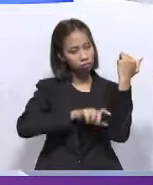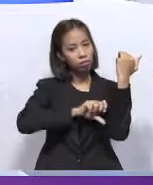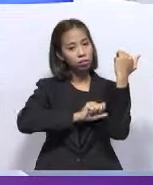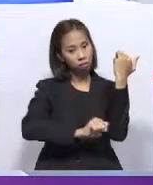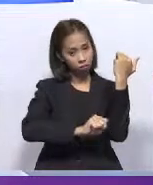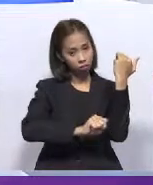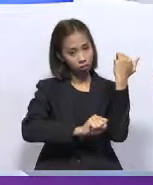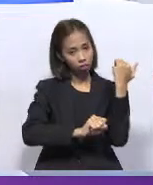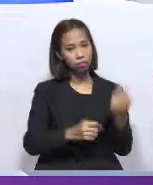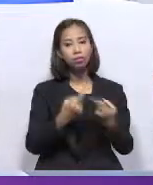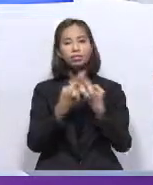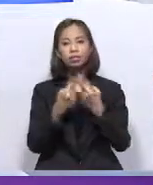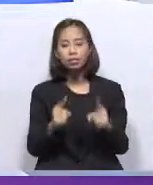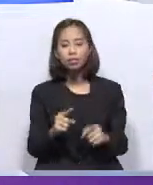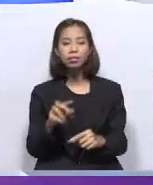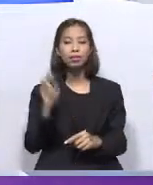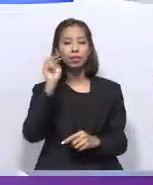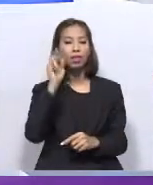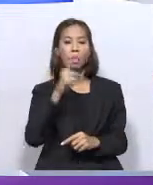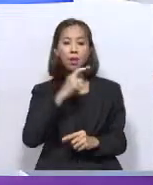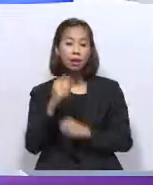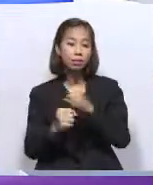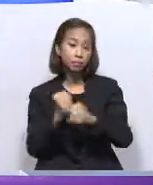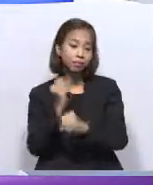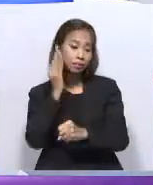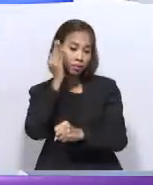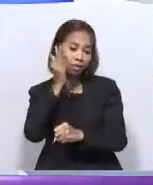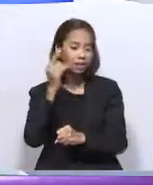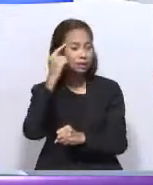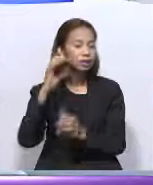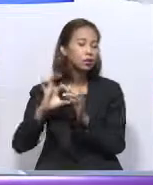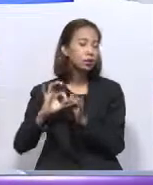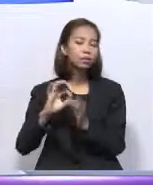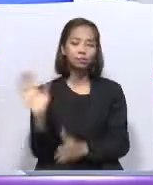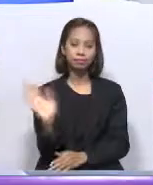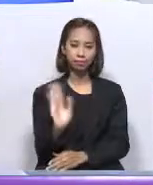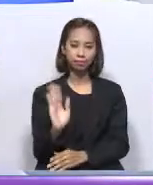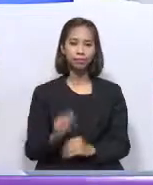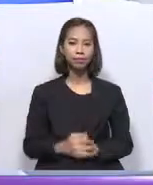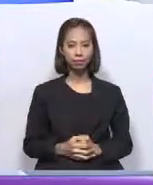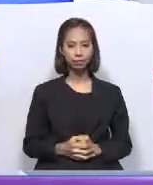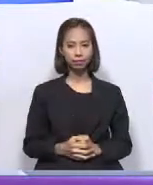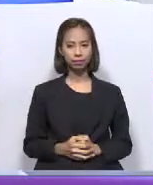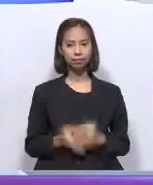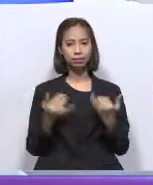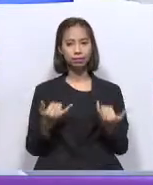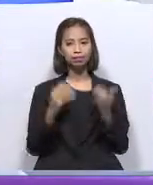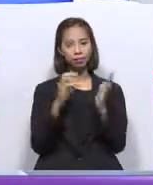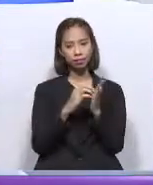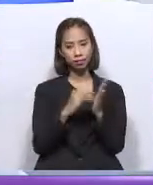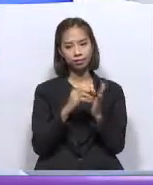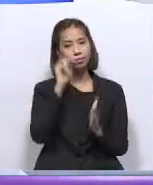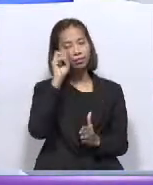งขลาส่วนภัยแล้งอย่างที่ได้กล่าวไปเมื่อสักครู่นี้นะคะก็ไม่ต้องกังวลในช่วงของปีหน้าด้วย ภาพของภาคกลางเนี่ยน้ำเน่